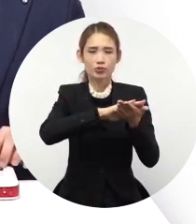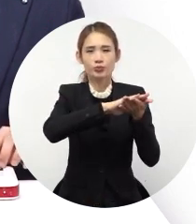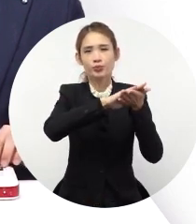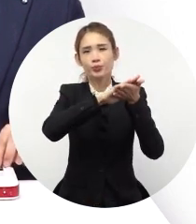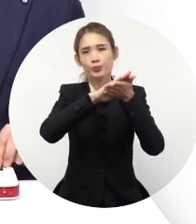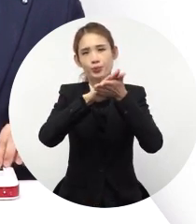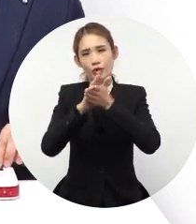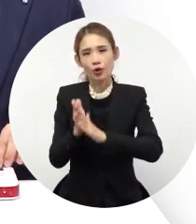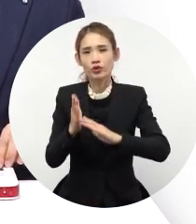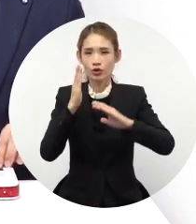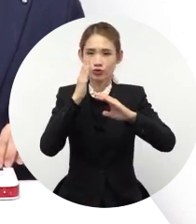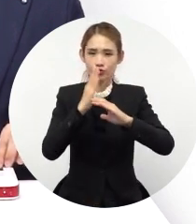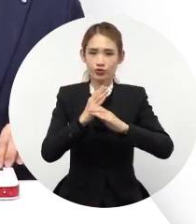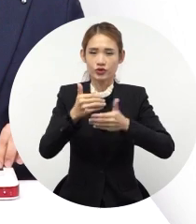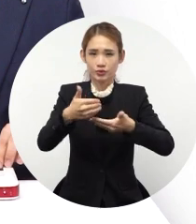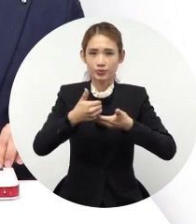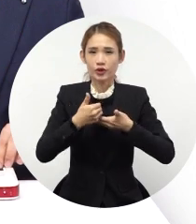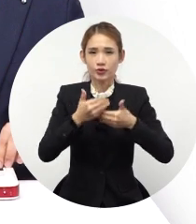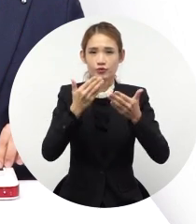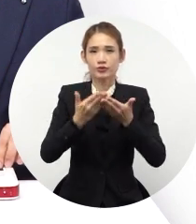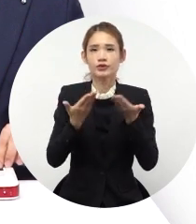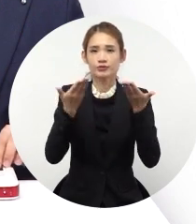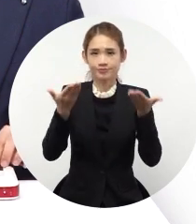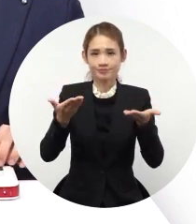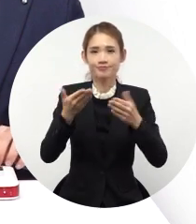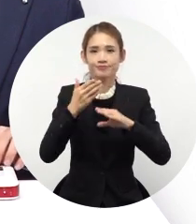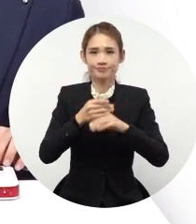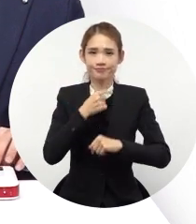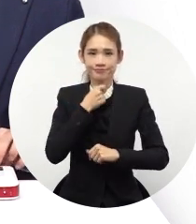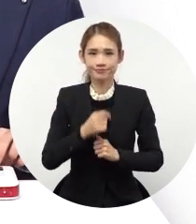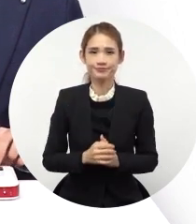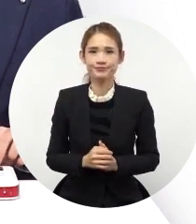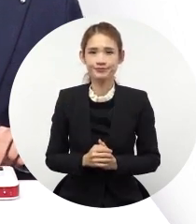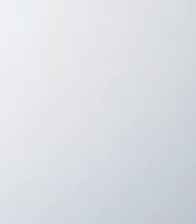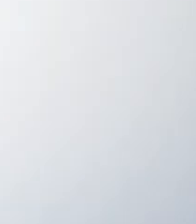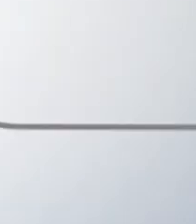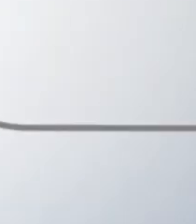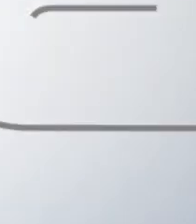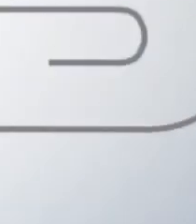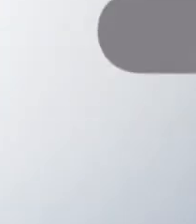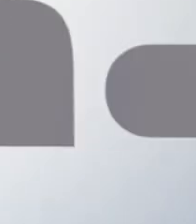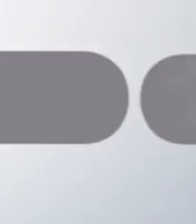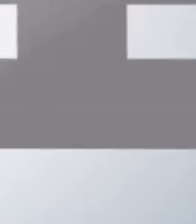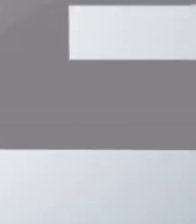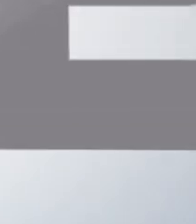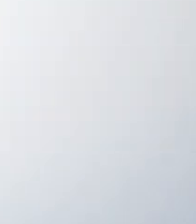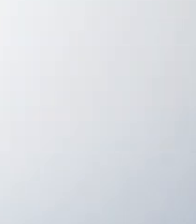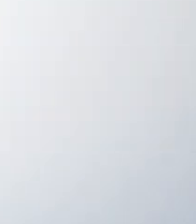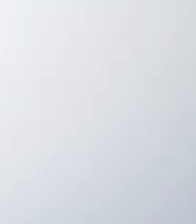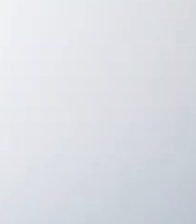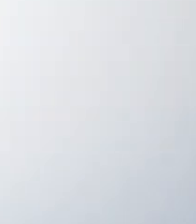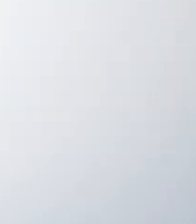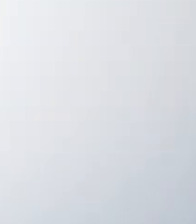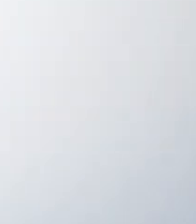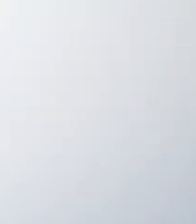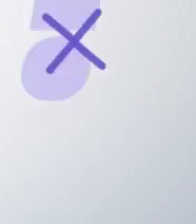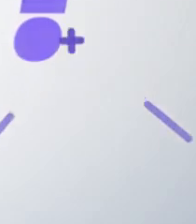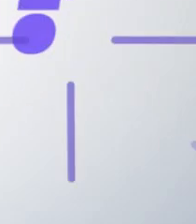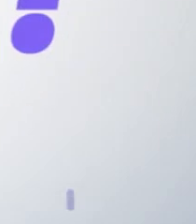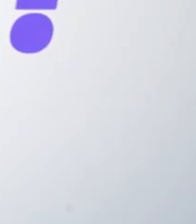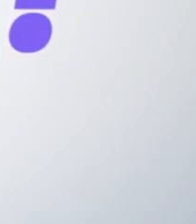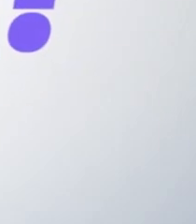이 전환을 요구받고 있다. 이 말씀을 드리고 싶네요. 제목 세상 속으로 한 걸음 더.